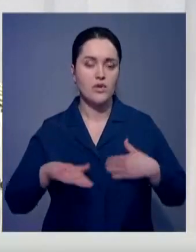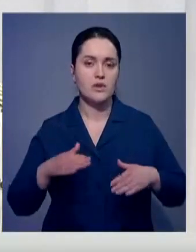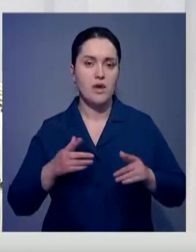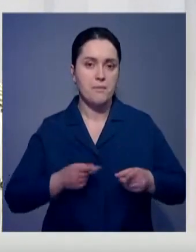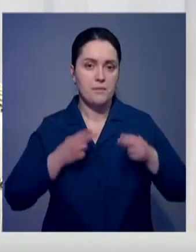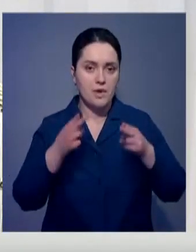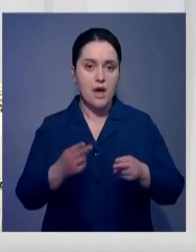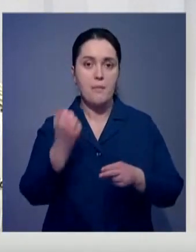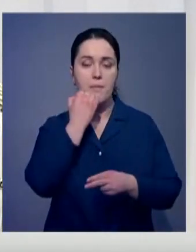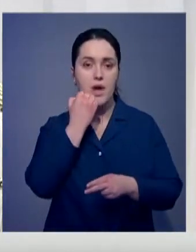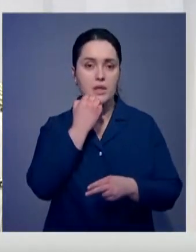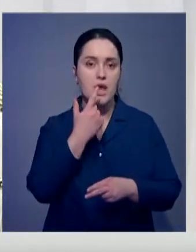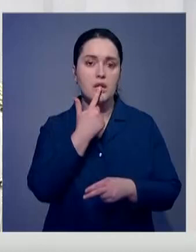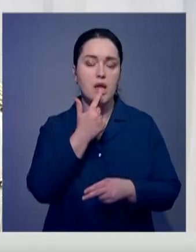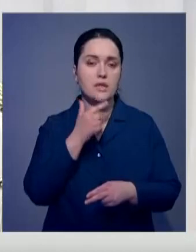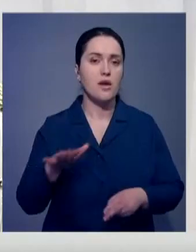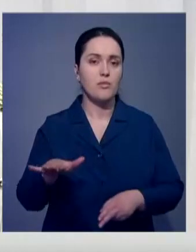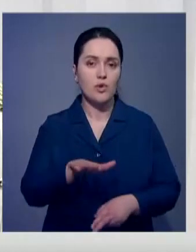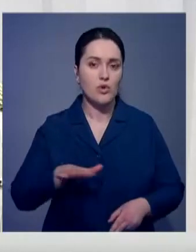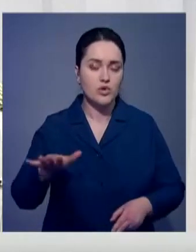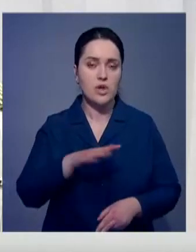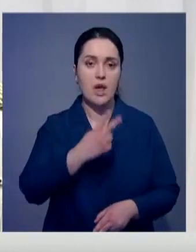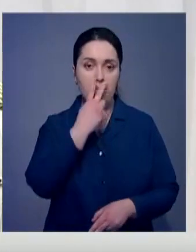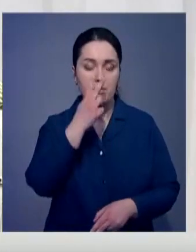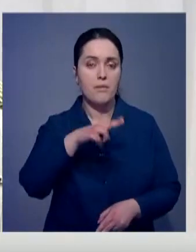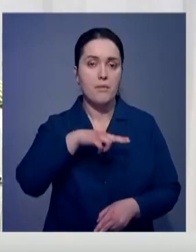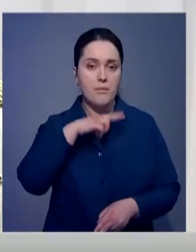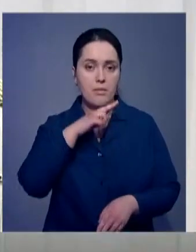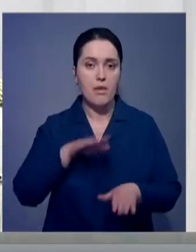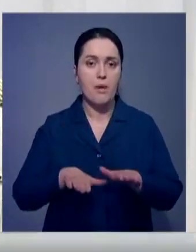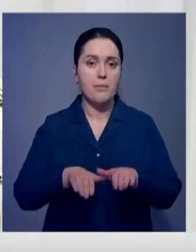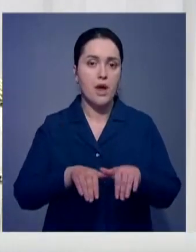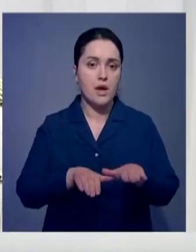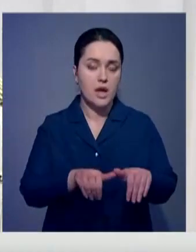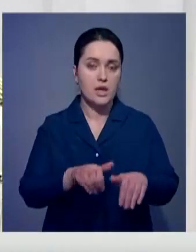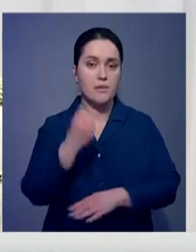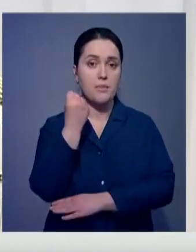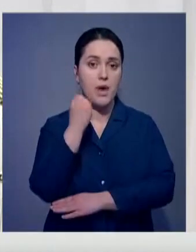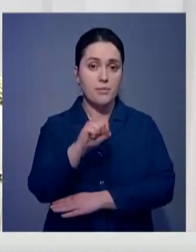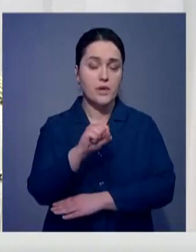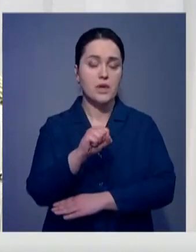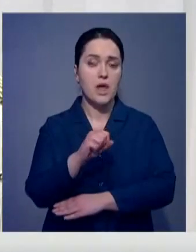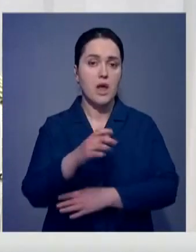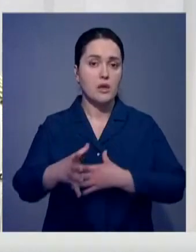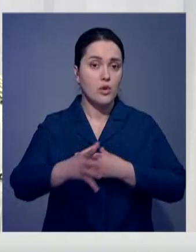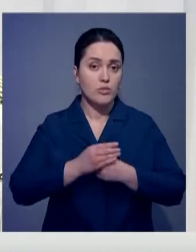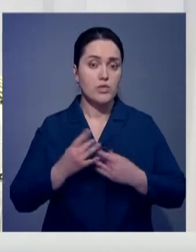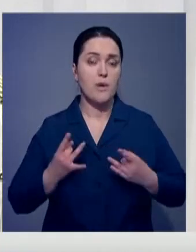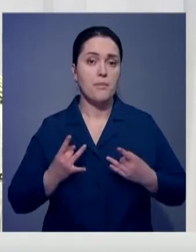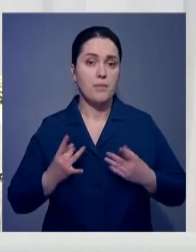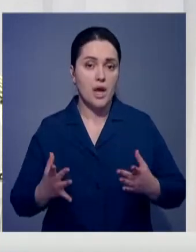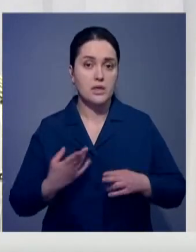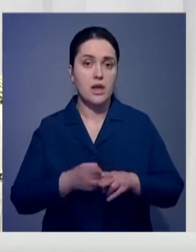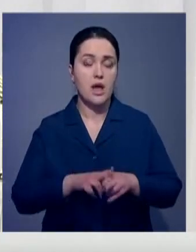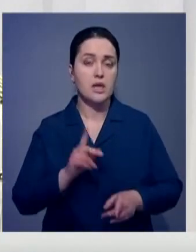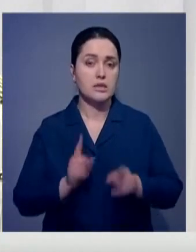день Москву, побывать на Красной площади, посмотреть парад Победы. Это наш общий праздник, это